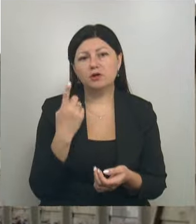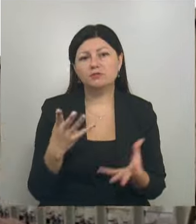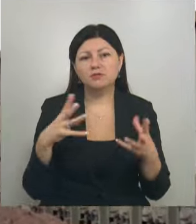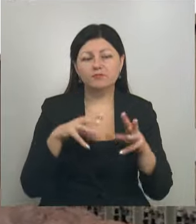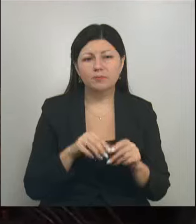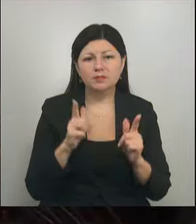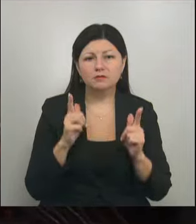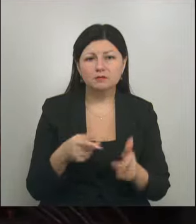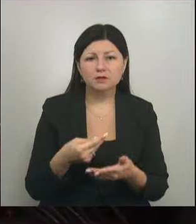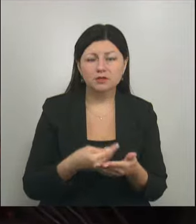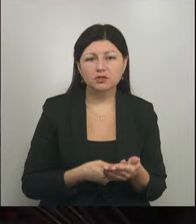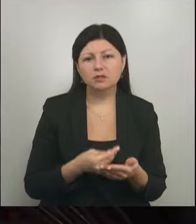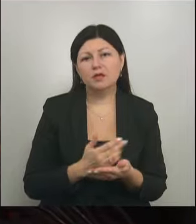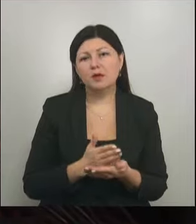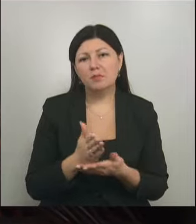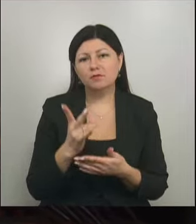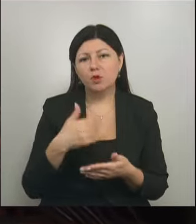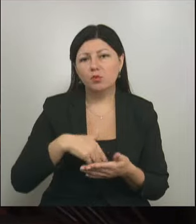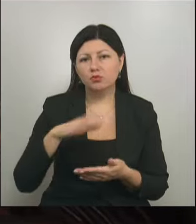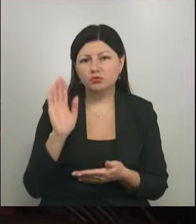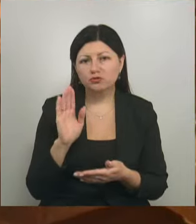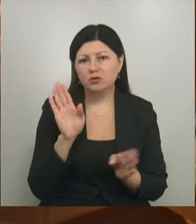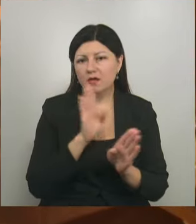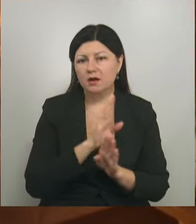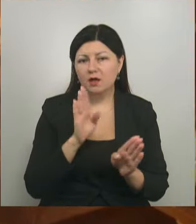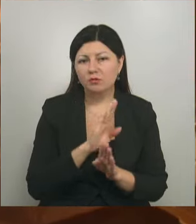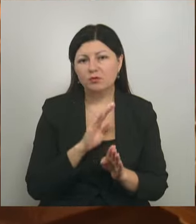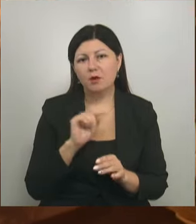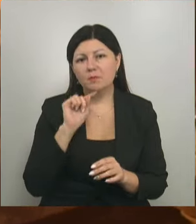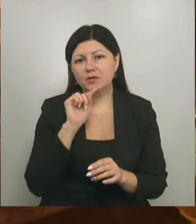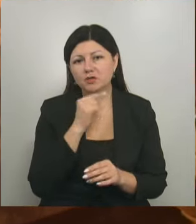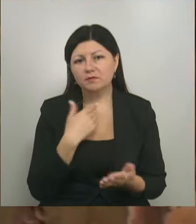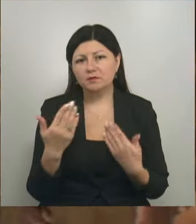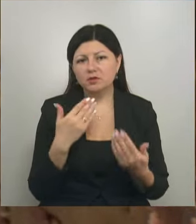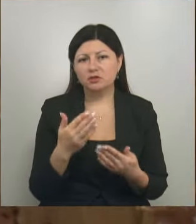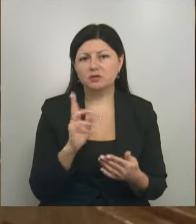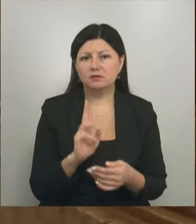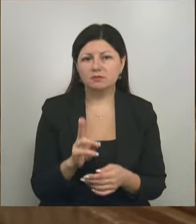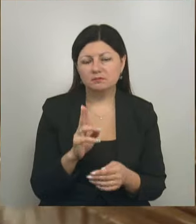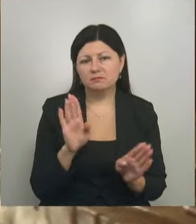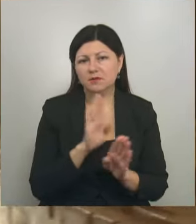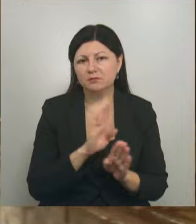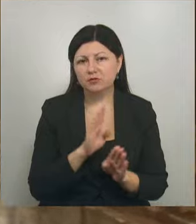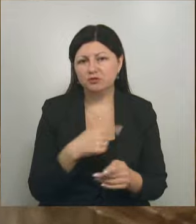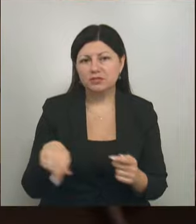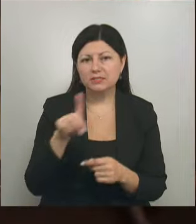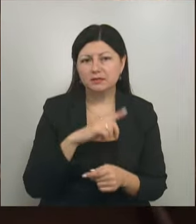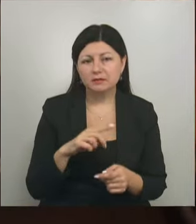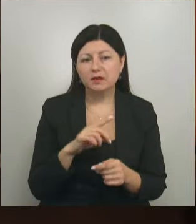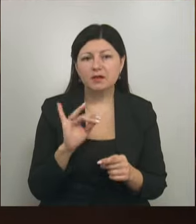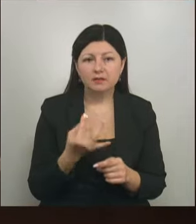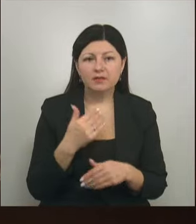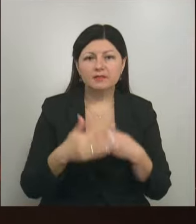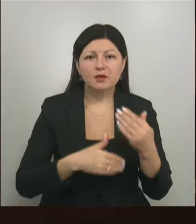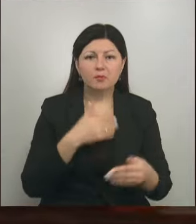совместное соглашение направлено на улучшение экологии, бережливого отношения к окружающей среде без снижения темпов промышленного